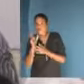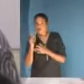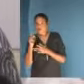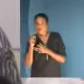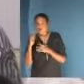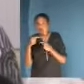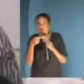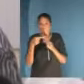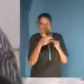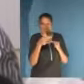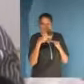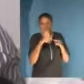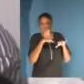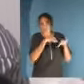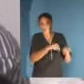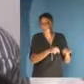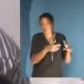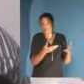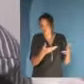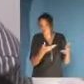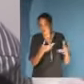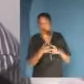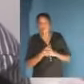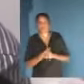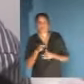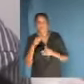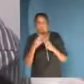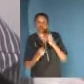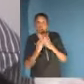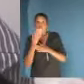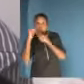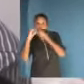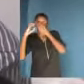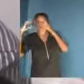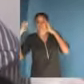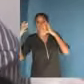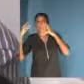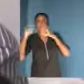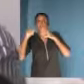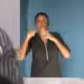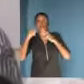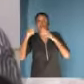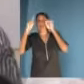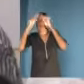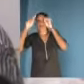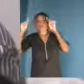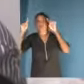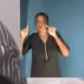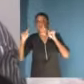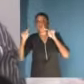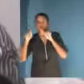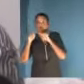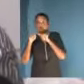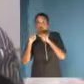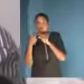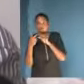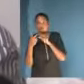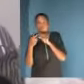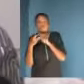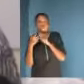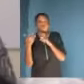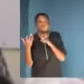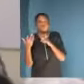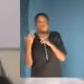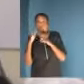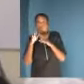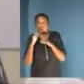Alors, on a inventé un nouveau concept, l'hexagone, une figure géométrique. Quand je vais dans les encyclopédies, il n'y a aucun pays qui